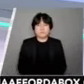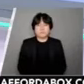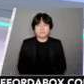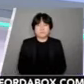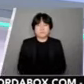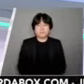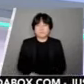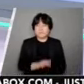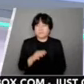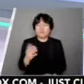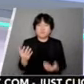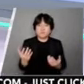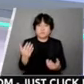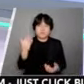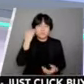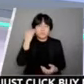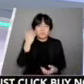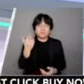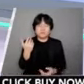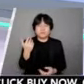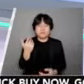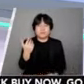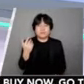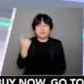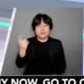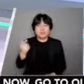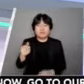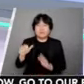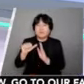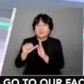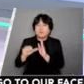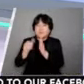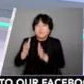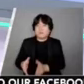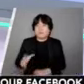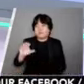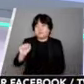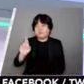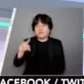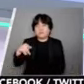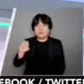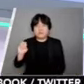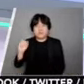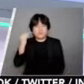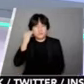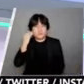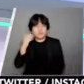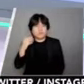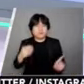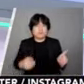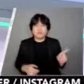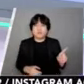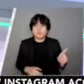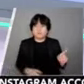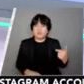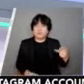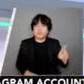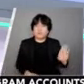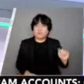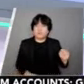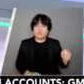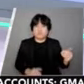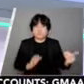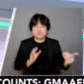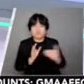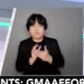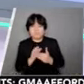Inalmahan ni Attorney Man Scarpio ang pagdawit sa kanya ni dating Customs Intelligence Officer Jimmy Guban tungkol sa 6.8 billion pesos na halaga